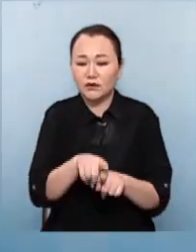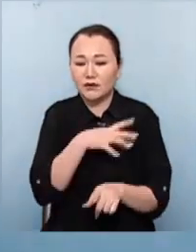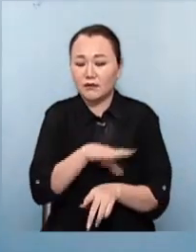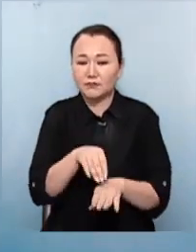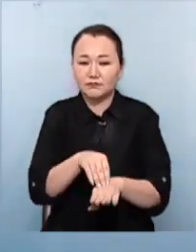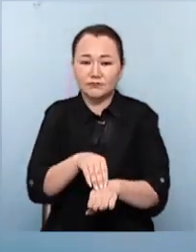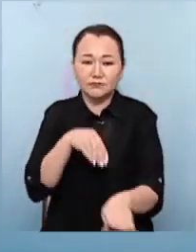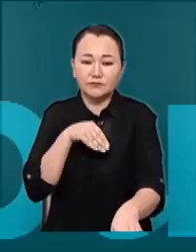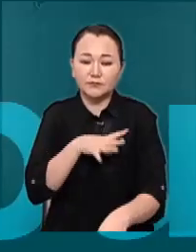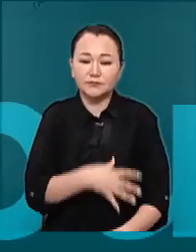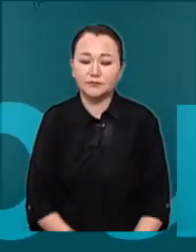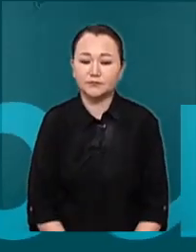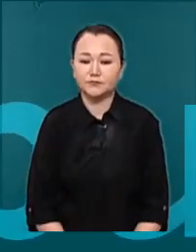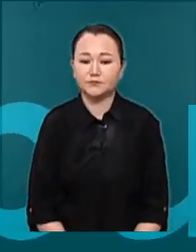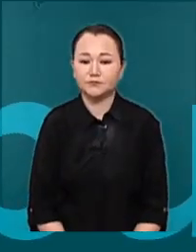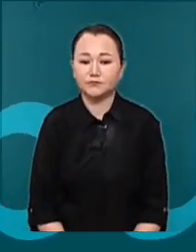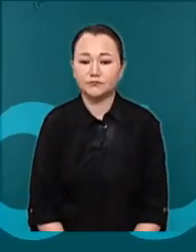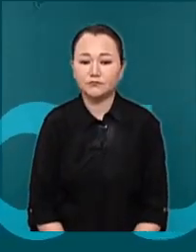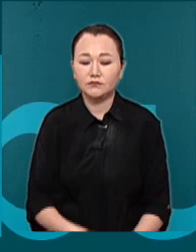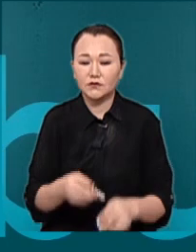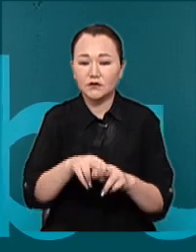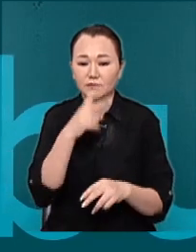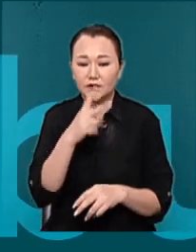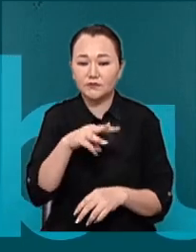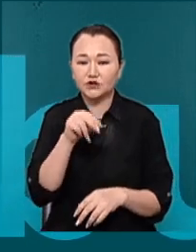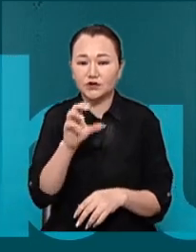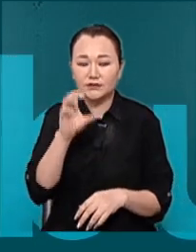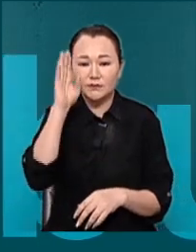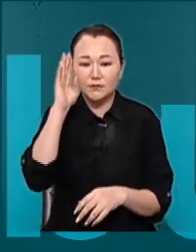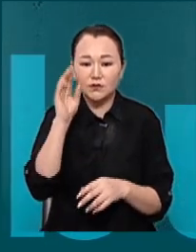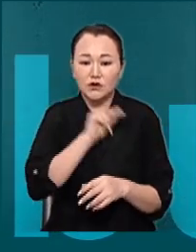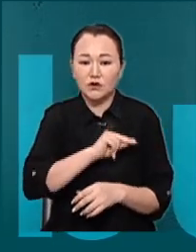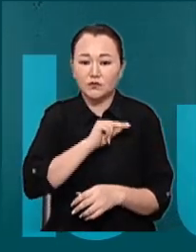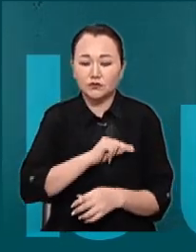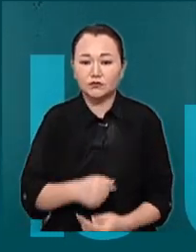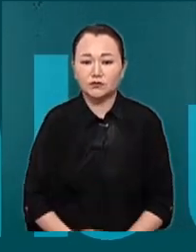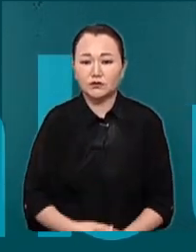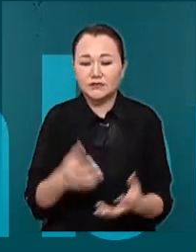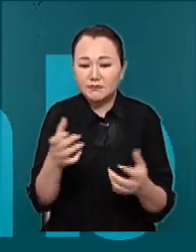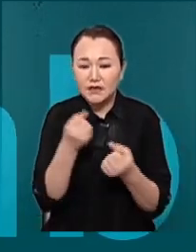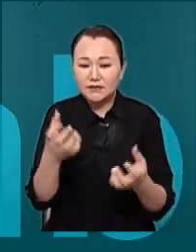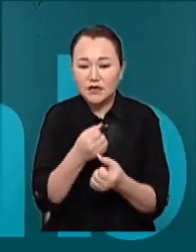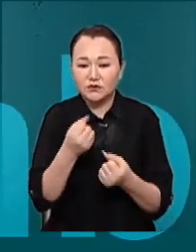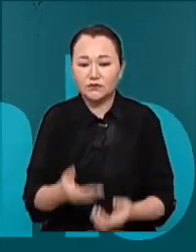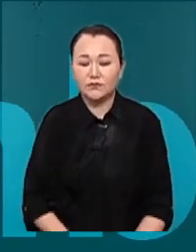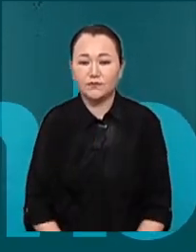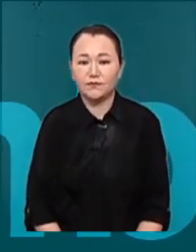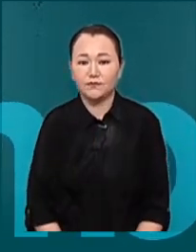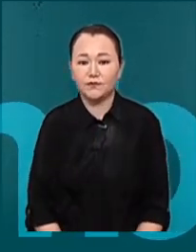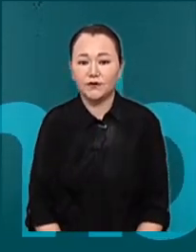кептеліске созылған. Мына МЧС жігіттері жұмыс істеп жатыр. Құтқарып жатырмыз мына.